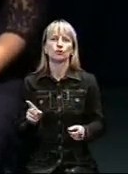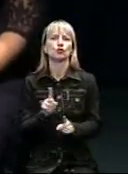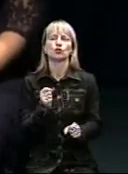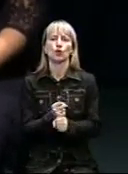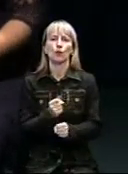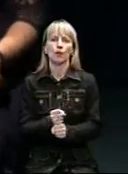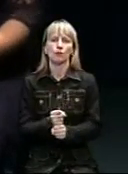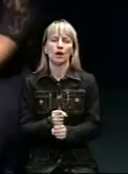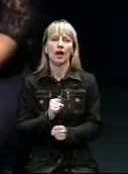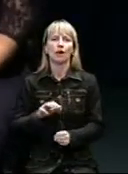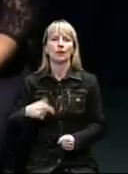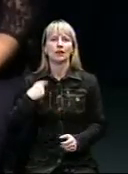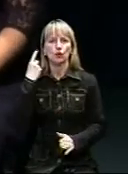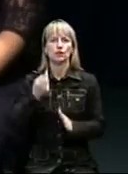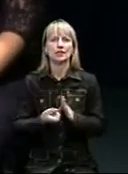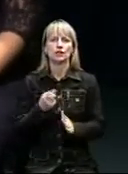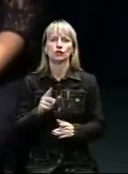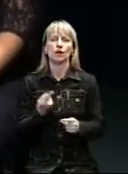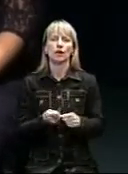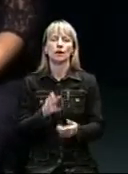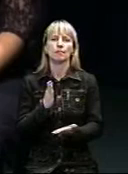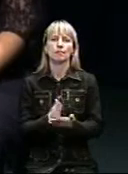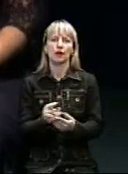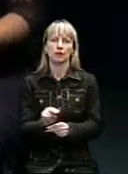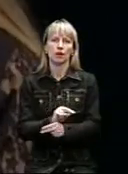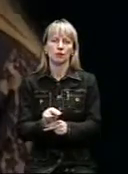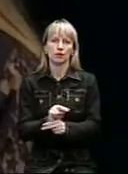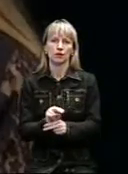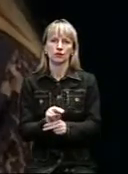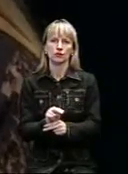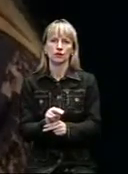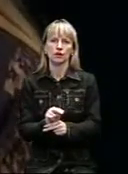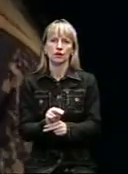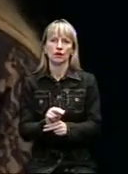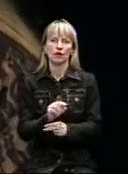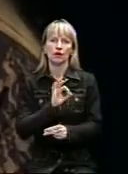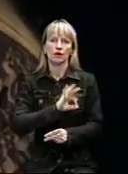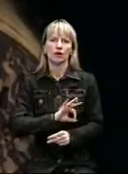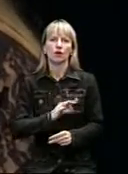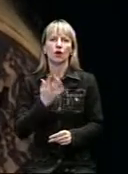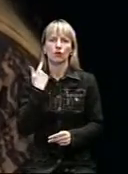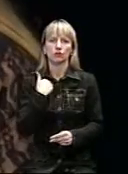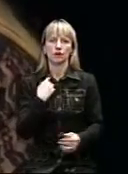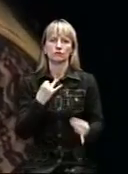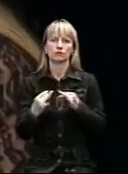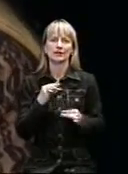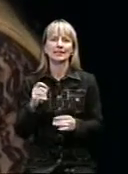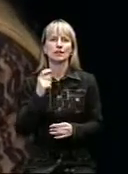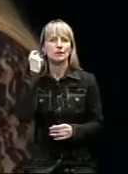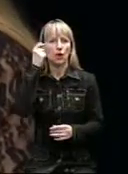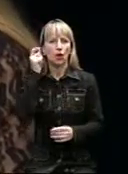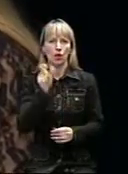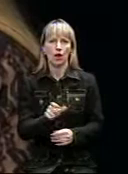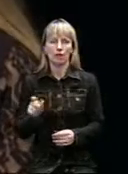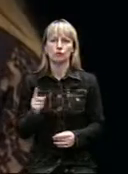робимо. А потім я дізналася, що це має терапевтичний ефект, коли я порозмовляла з психологами. Тому